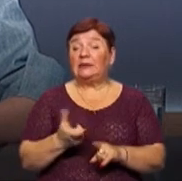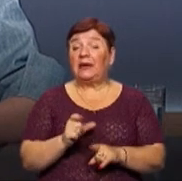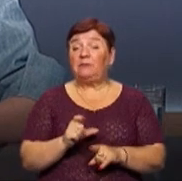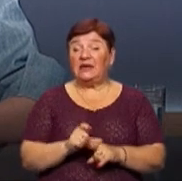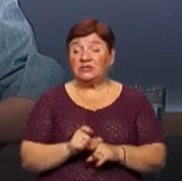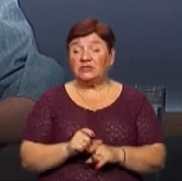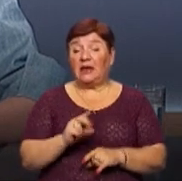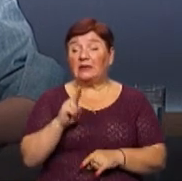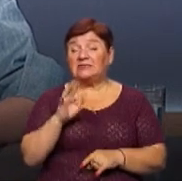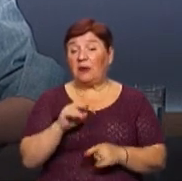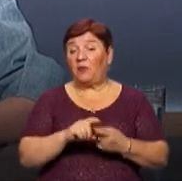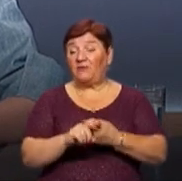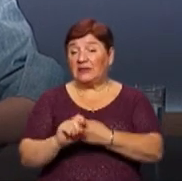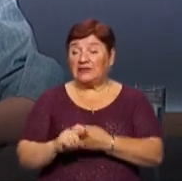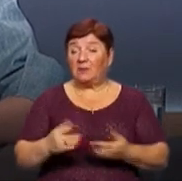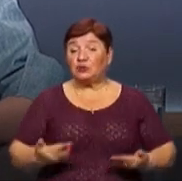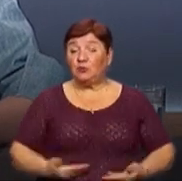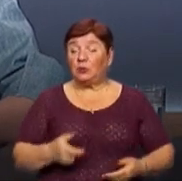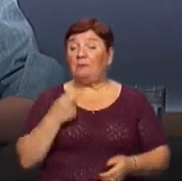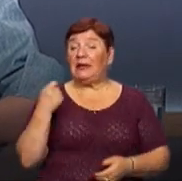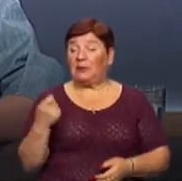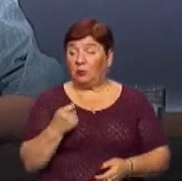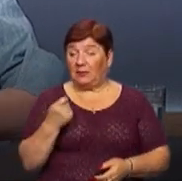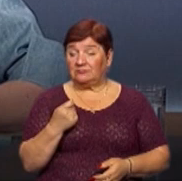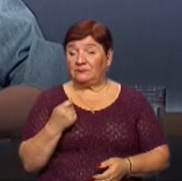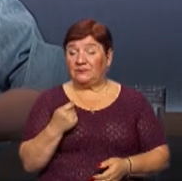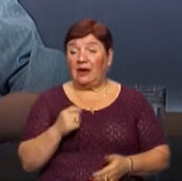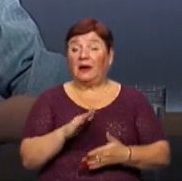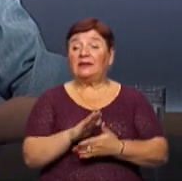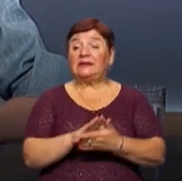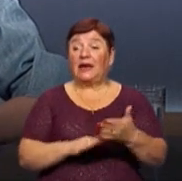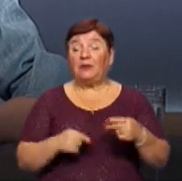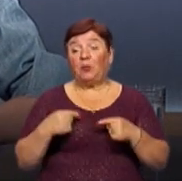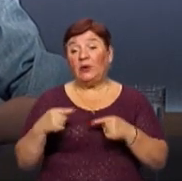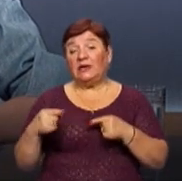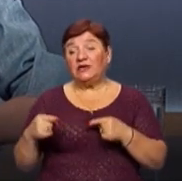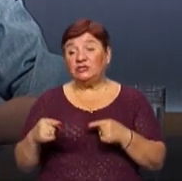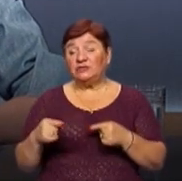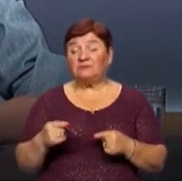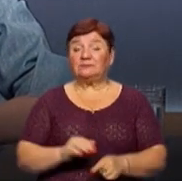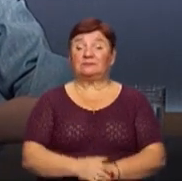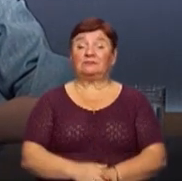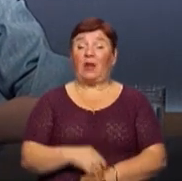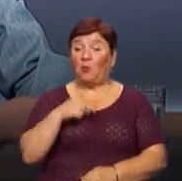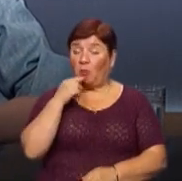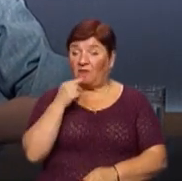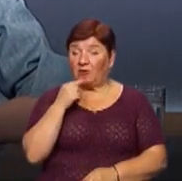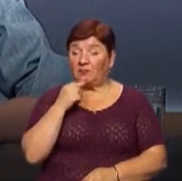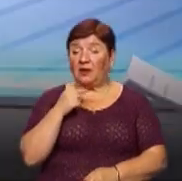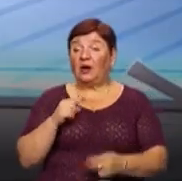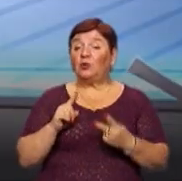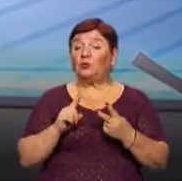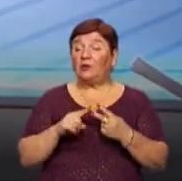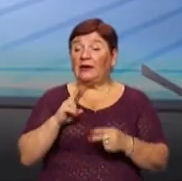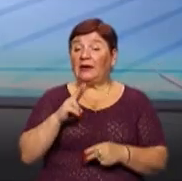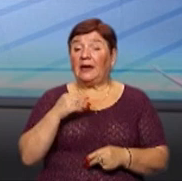Найбільше це пов'язане з підвищенням прожиткового мінімуму. Давайте далі про інші поговоримо більше. Так. Слідуючий